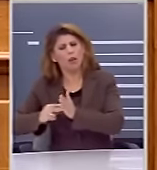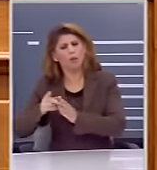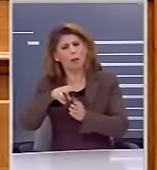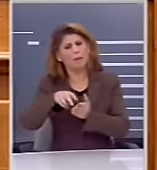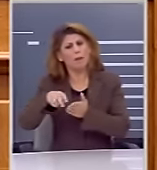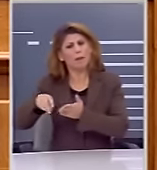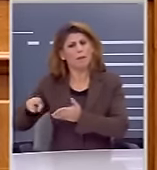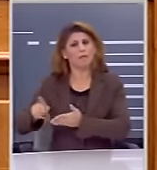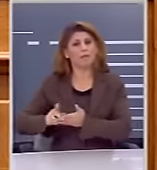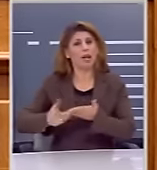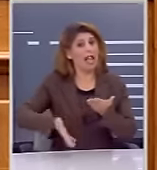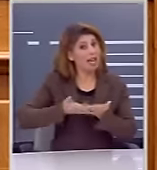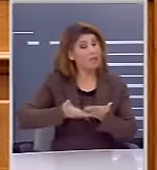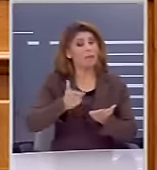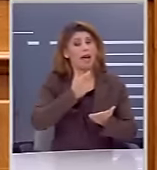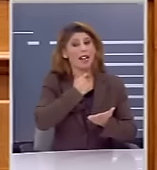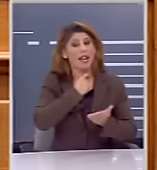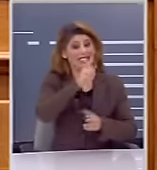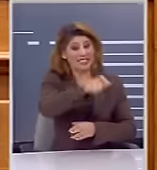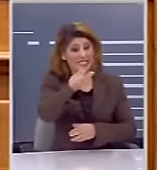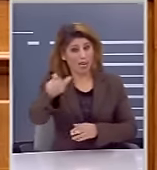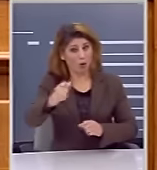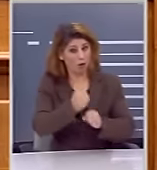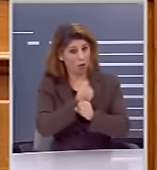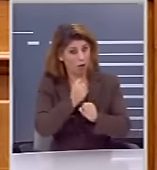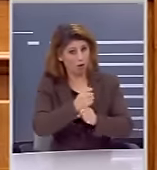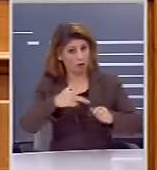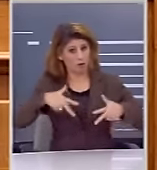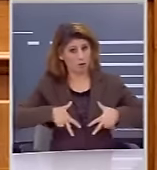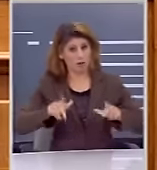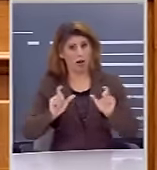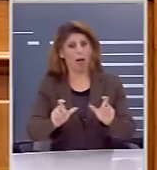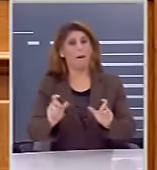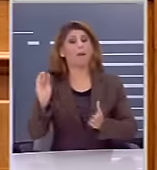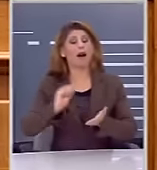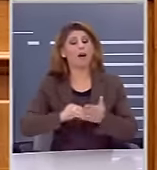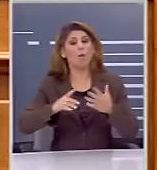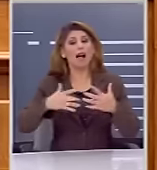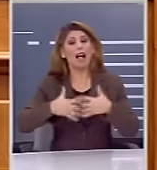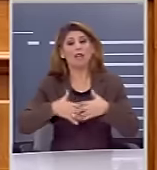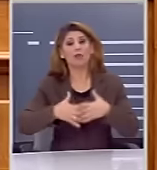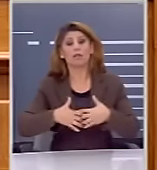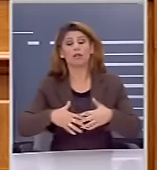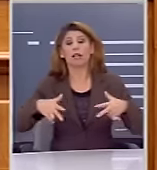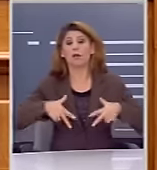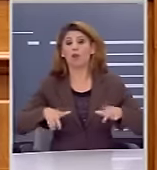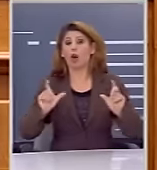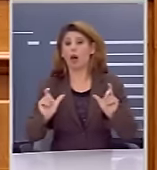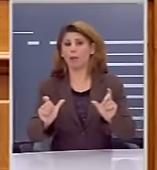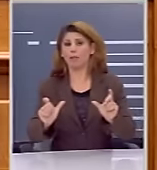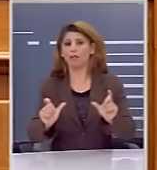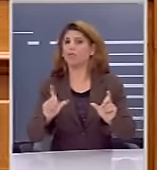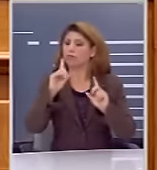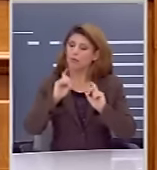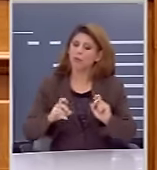όχι μόνο εξυπηρετήσαμε τις ανάγκες των στελεχών αλλά και παράλληλα εξοπλίσαμε την εθνική μας άμυνα με τα